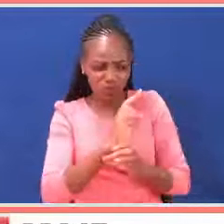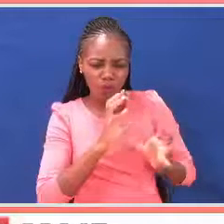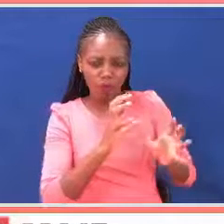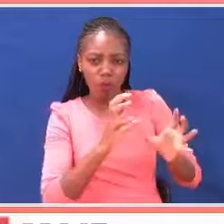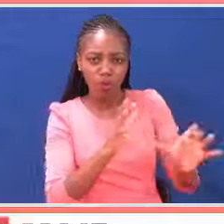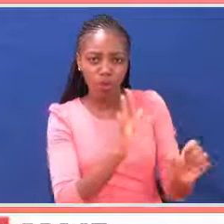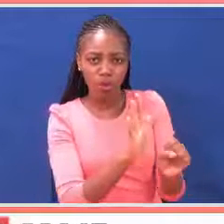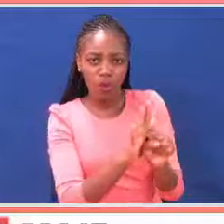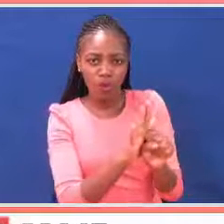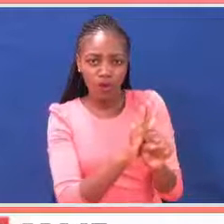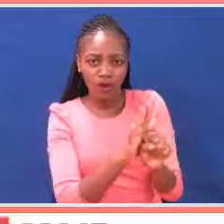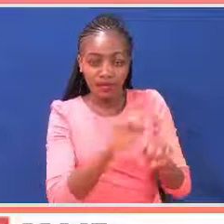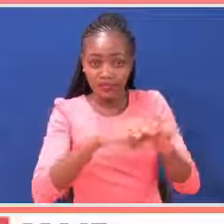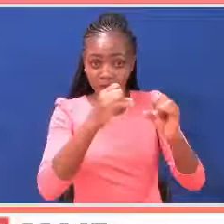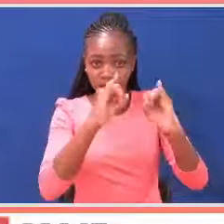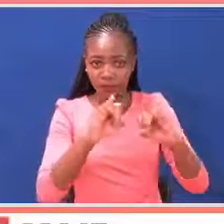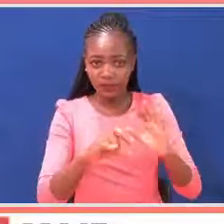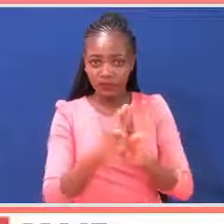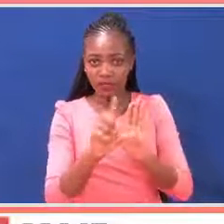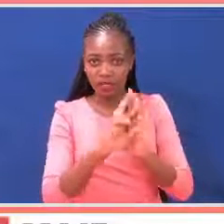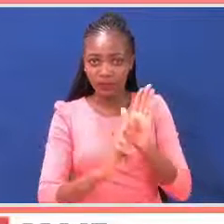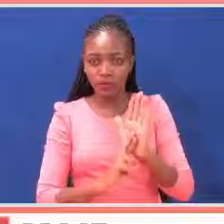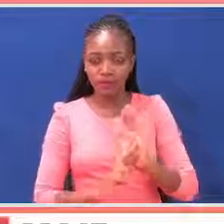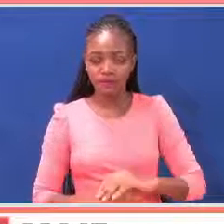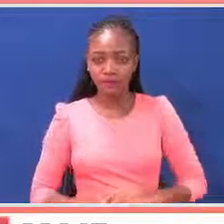kupita kiasi katika kutekeleza sheria hizo.